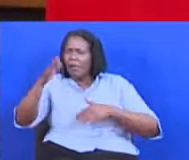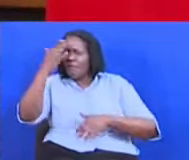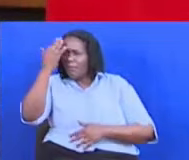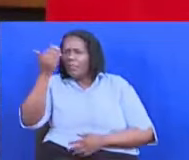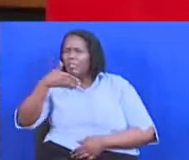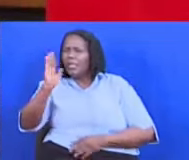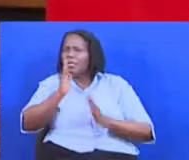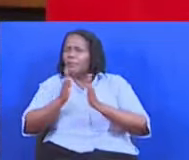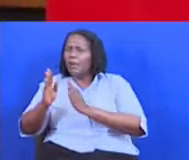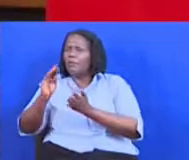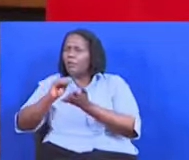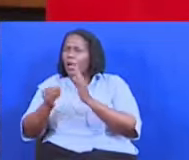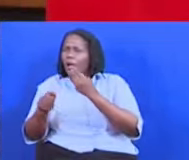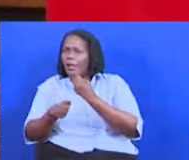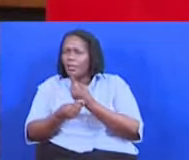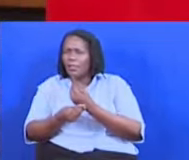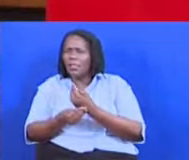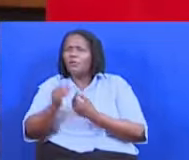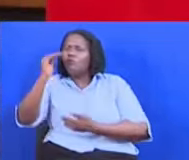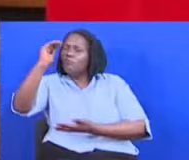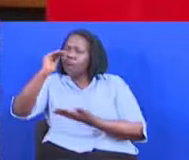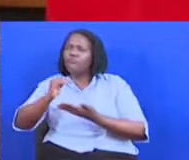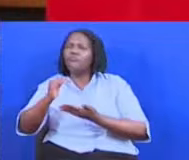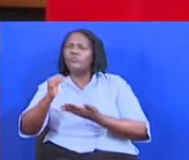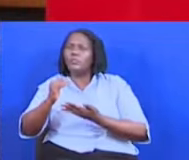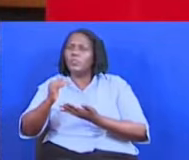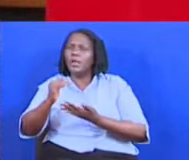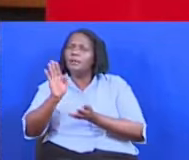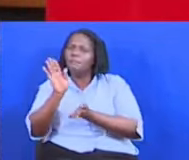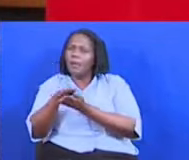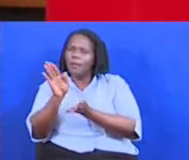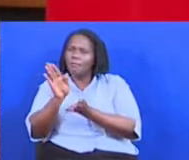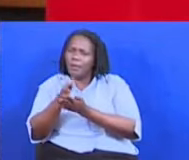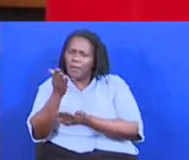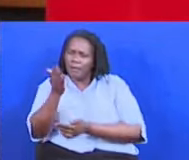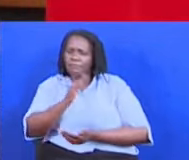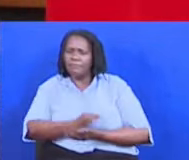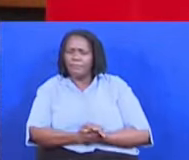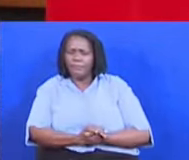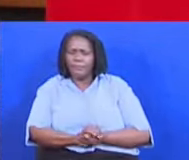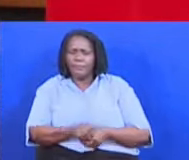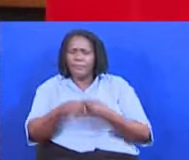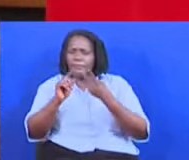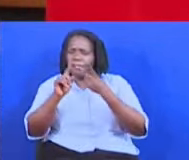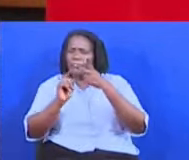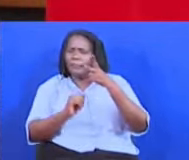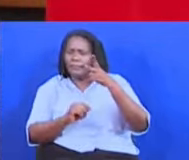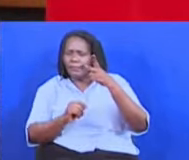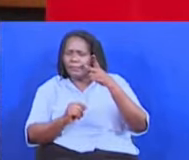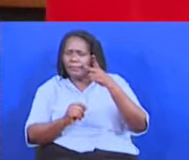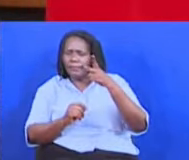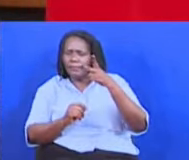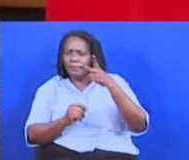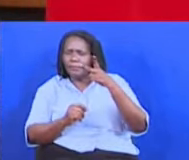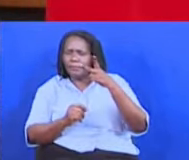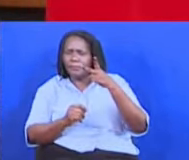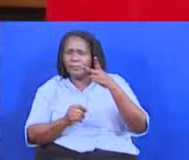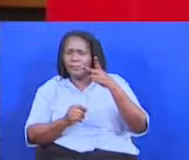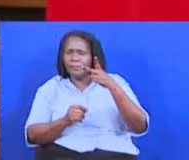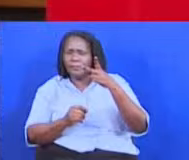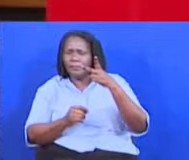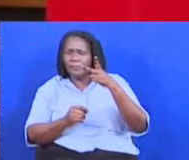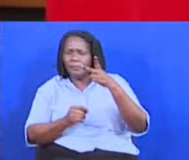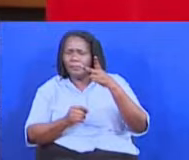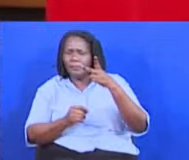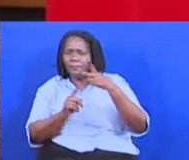kuwavuna kuwapunguza ili angalau wananchi wasipate adha hiyo? Swala la pili, Mheshimiwa Spika,